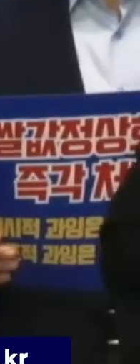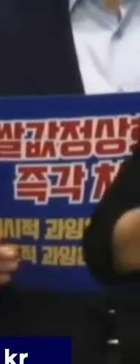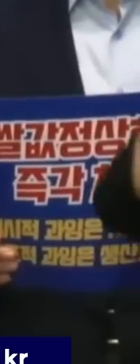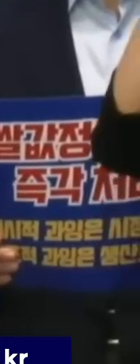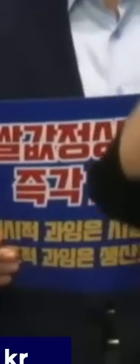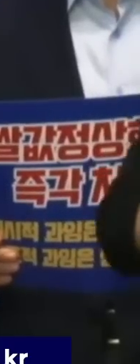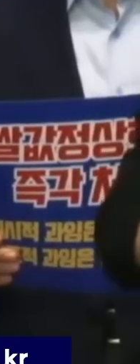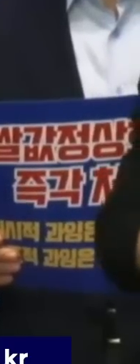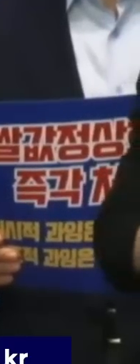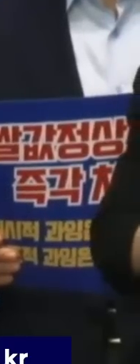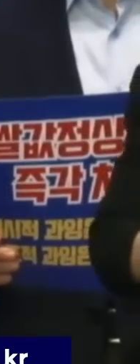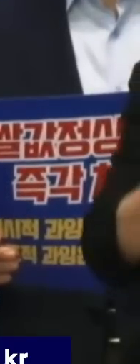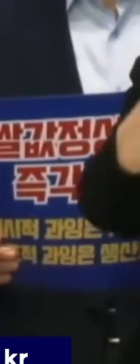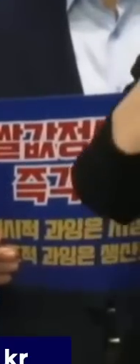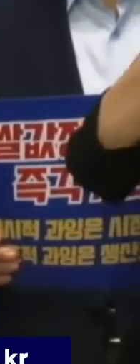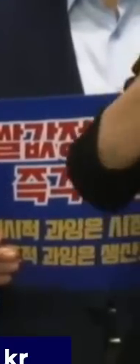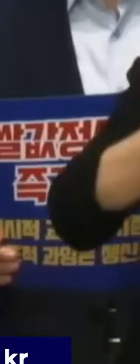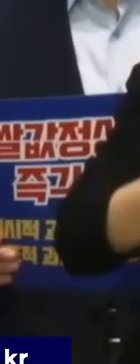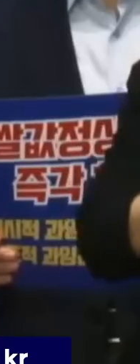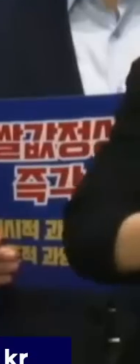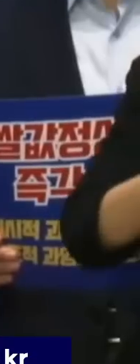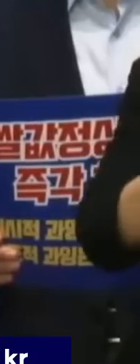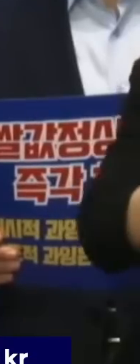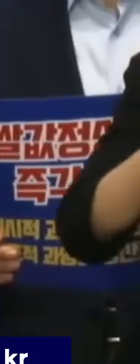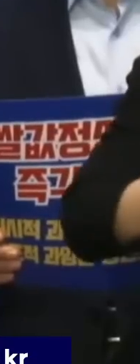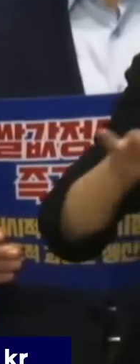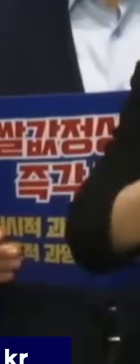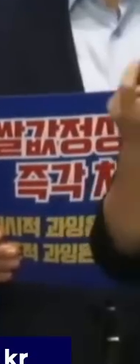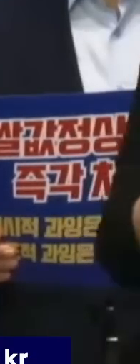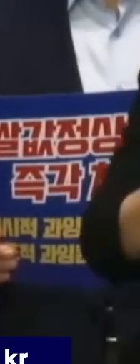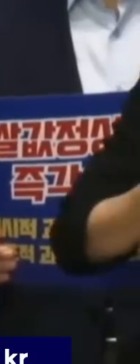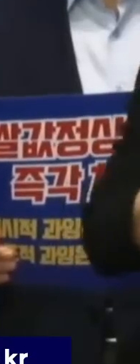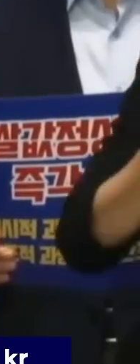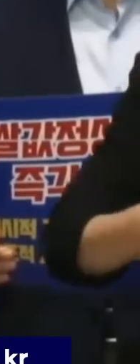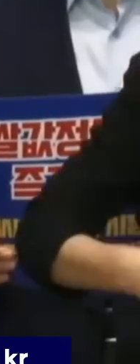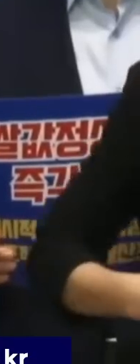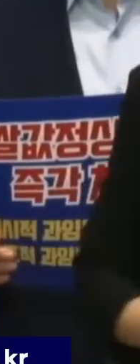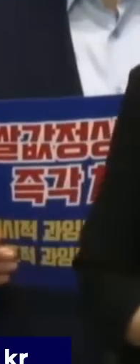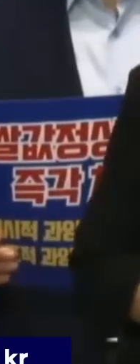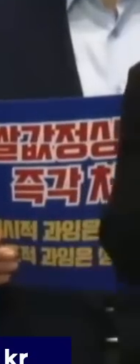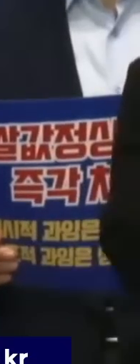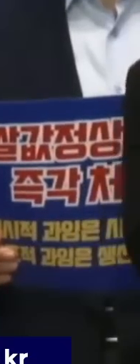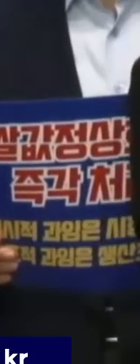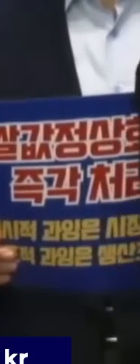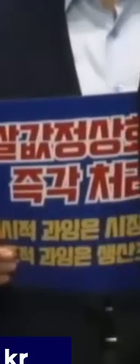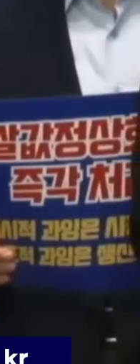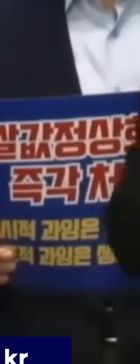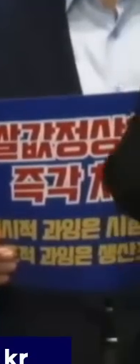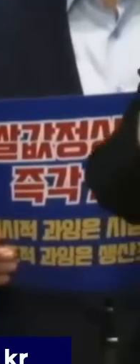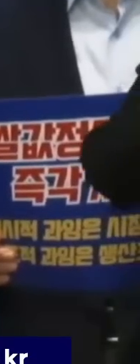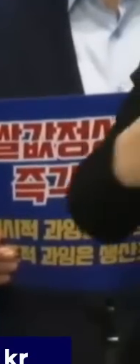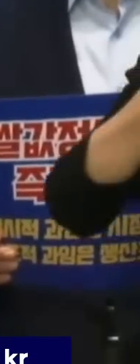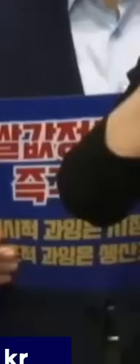쌀값 정상화를 위한 근본적 해결 방안을 내놓아야 합니다. 이에 더불어민주당 쌀값 정상화 TF는 몇 가지 단기